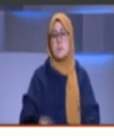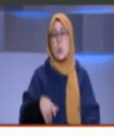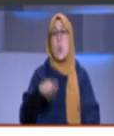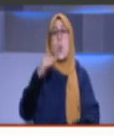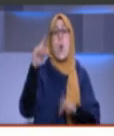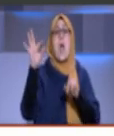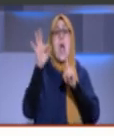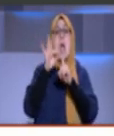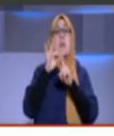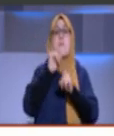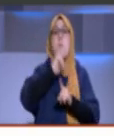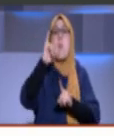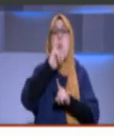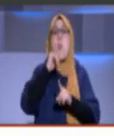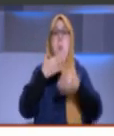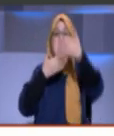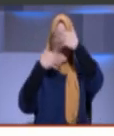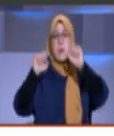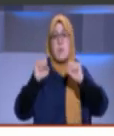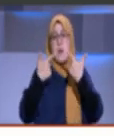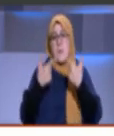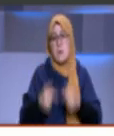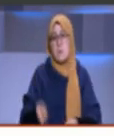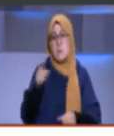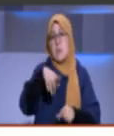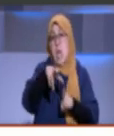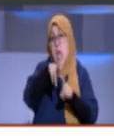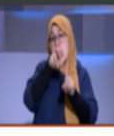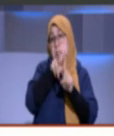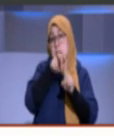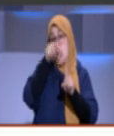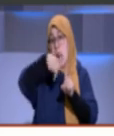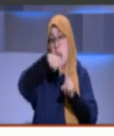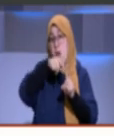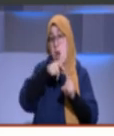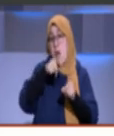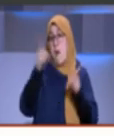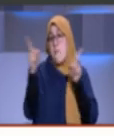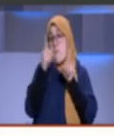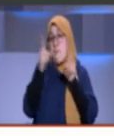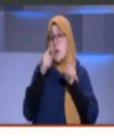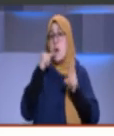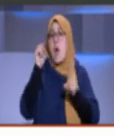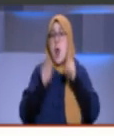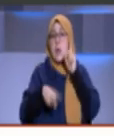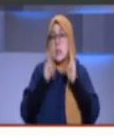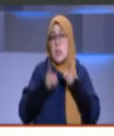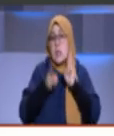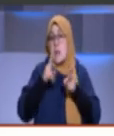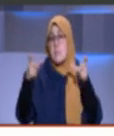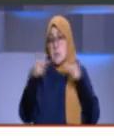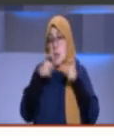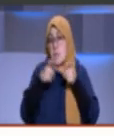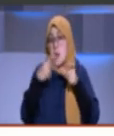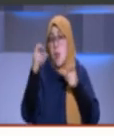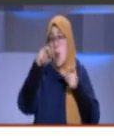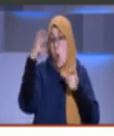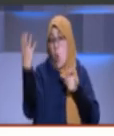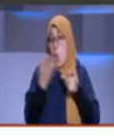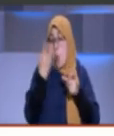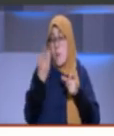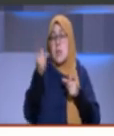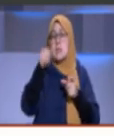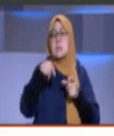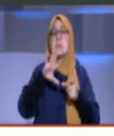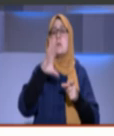لدى الجماعة، استغلال فترات الأعياد الدينية والمناسبات الاجتماعية والقومية الحقيقة